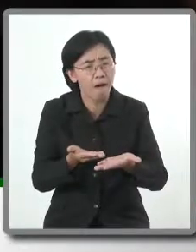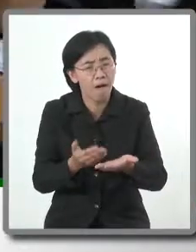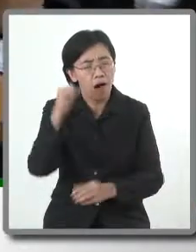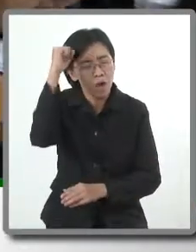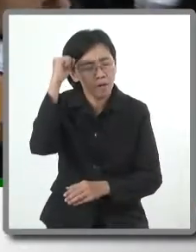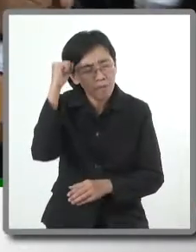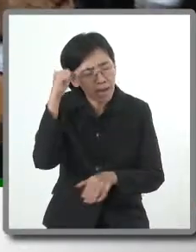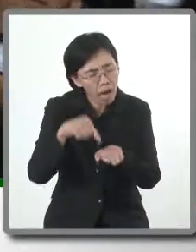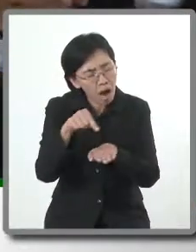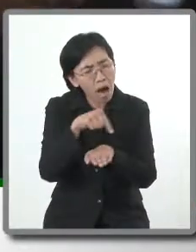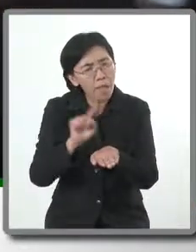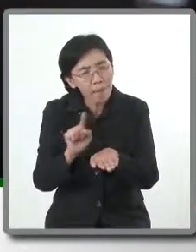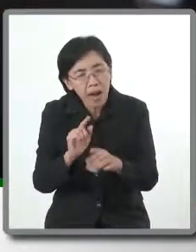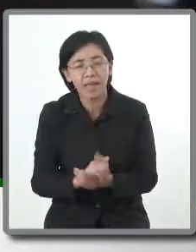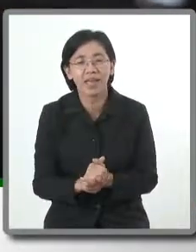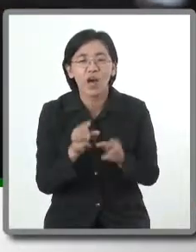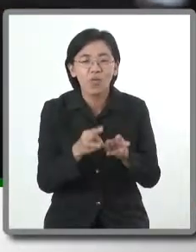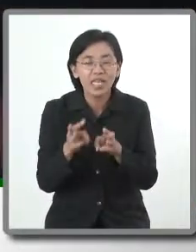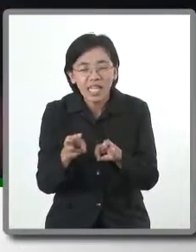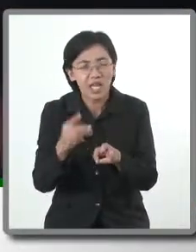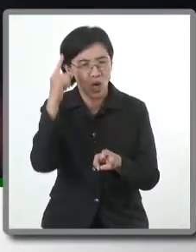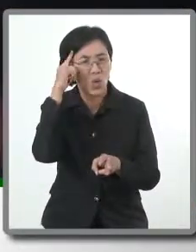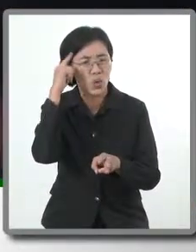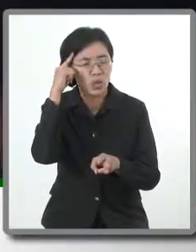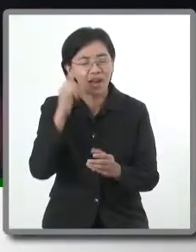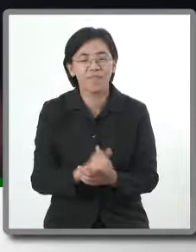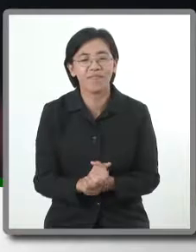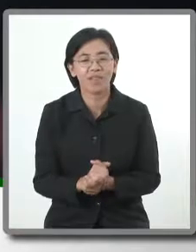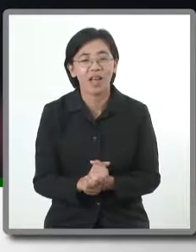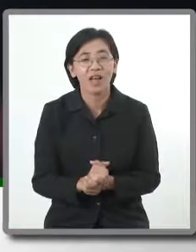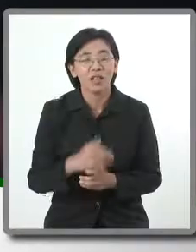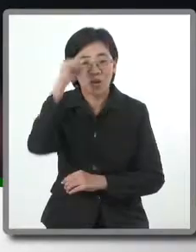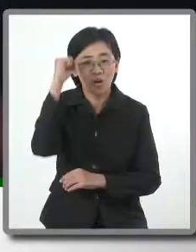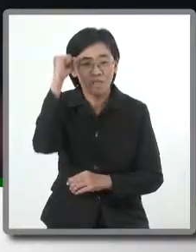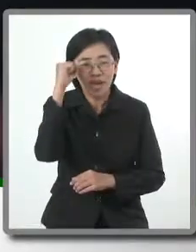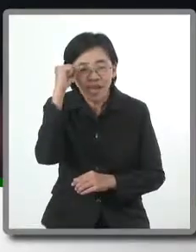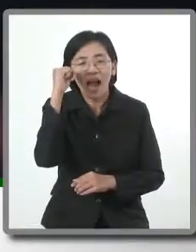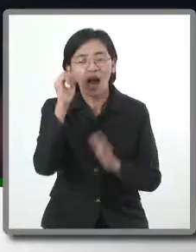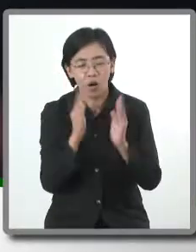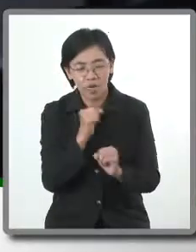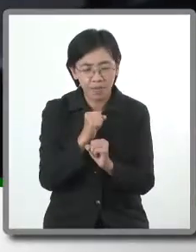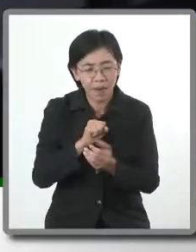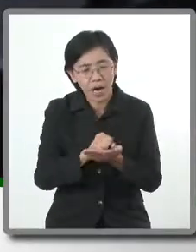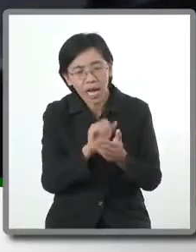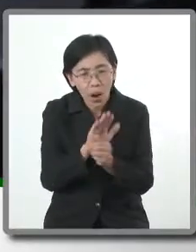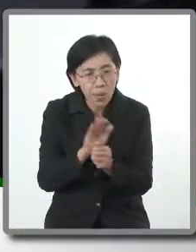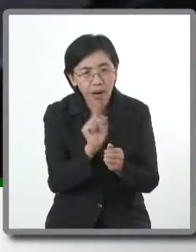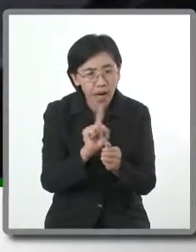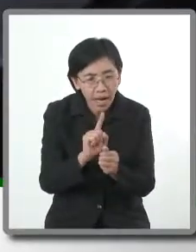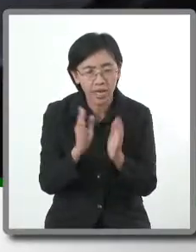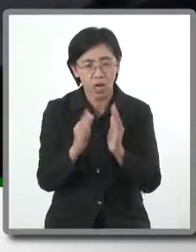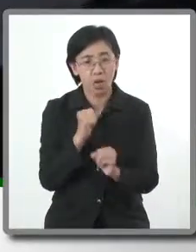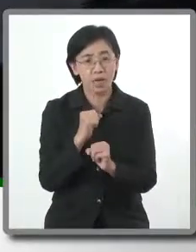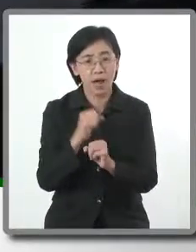นะครับก็กำหนดวิธีการในการใช้ว่าแต่ละฝ่ายจะต้องปฏิบัติตนยังไงขอสมกรเนี่ยพนักงานประจำรถต้